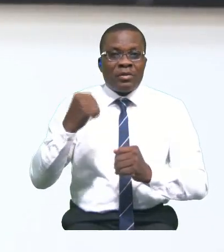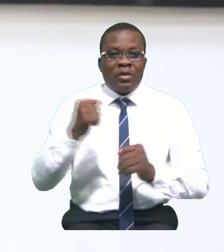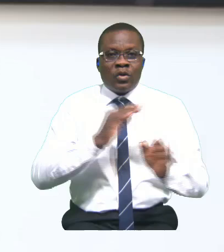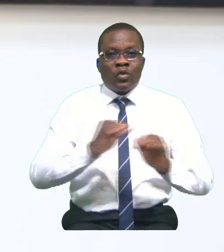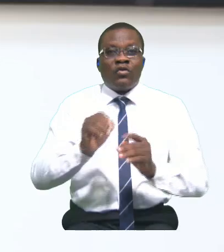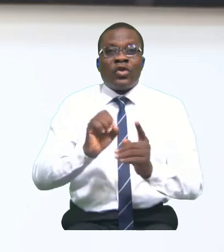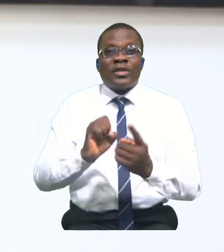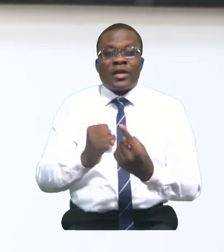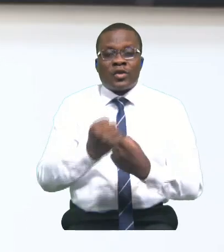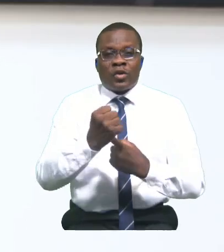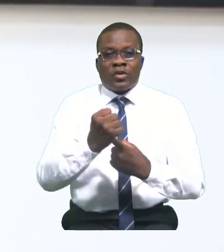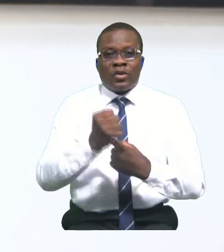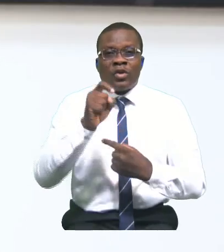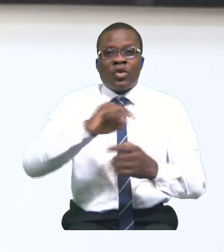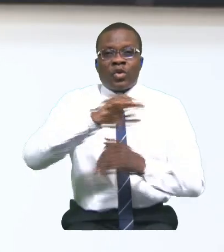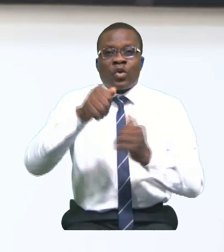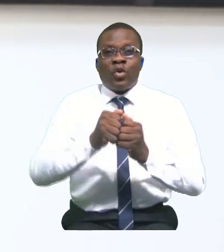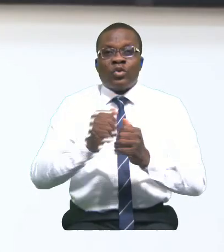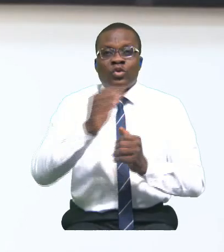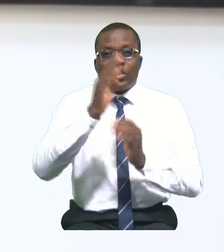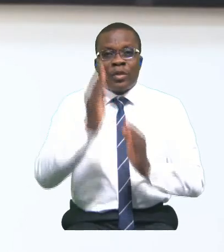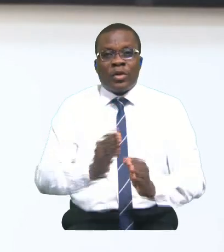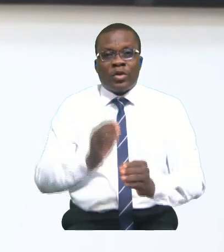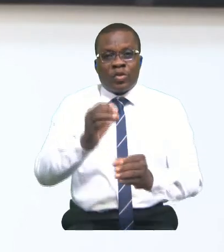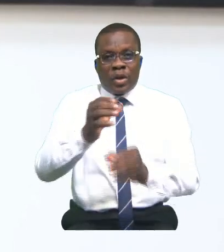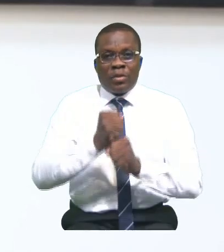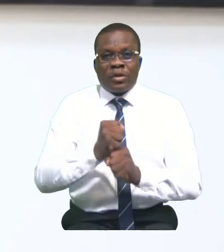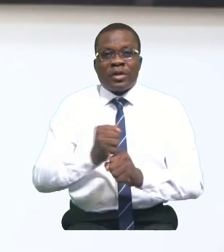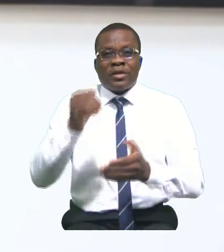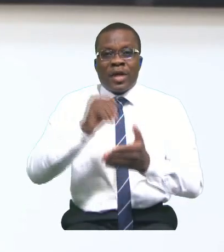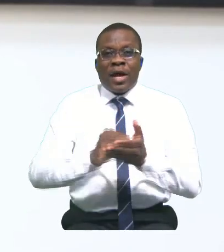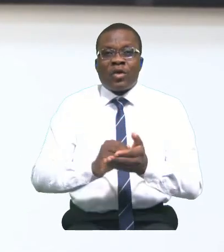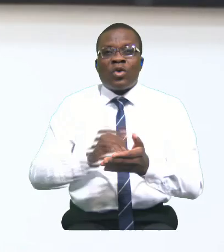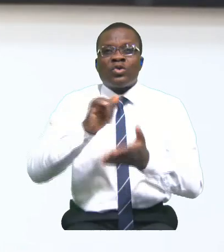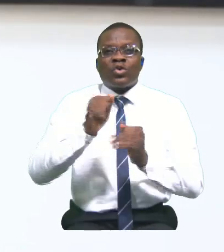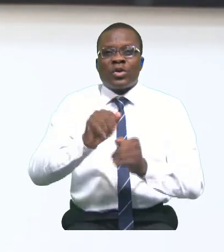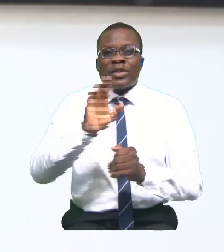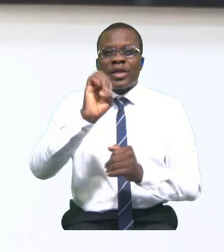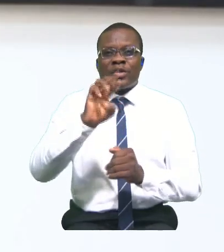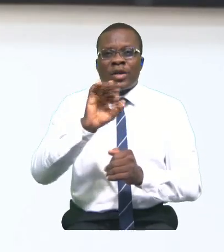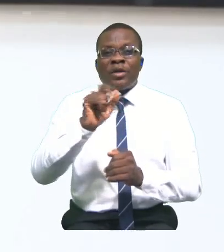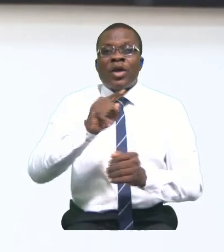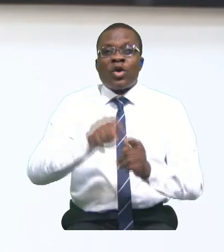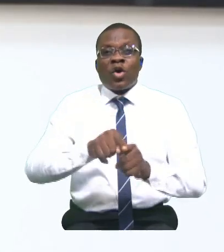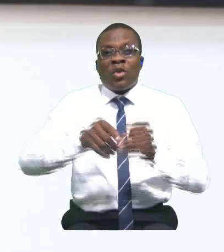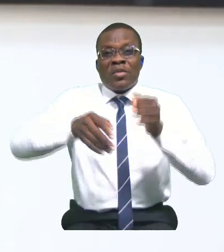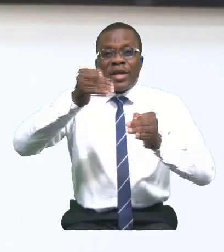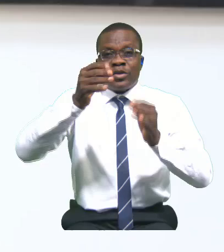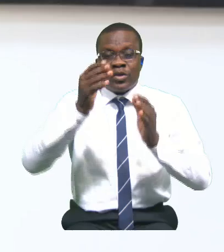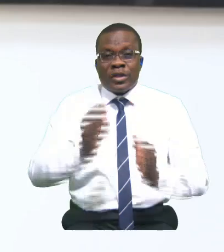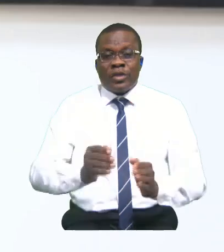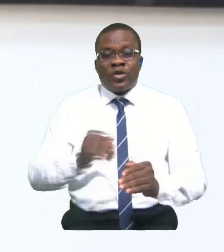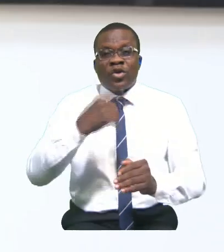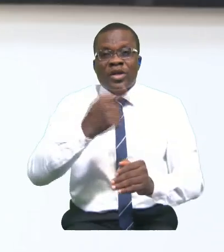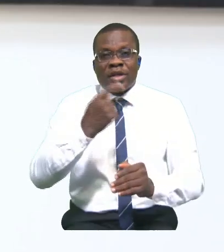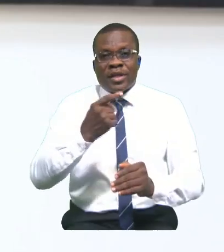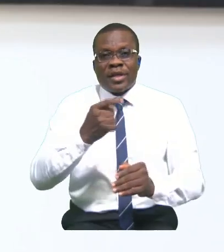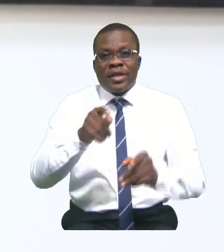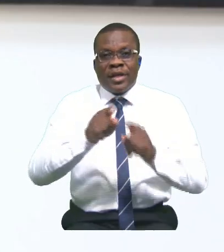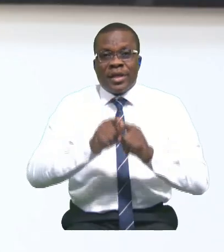sorte que tous nos concitoyens perçoivent encore plus la criette comme la juridiction qui qui tel